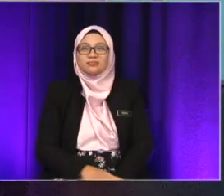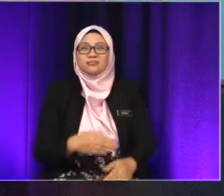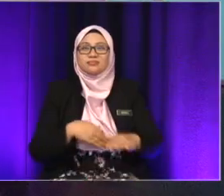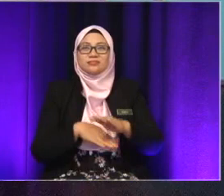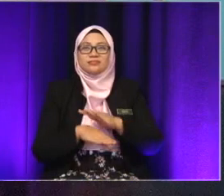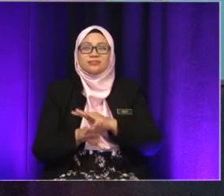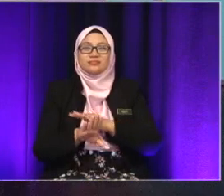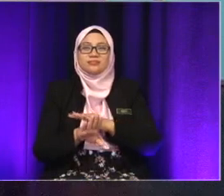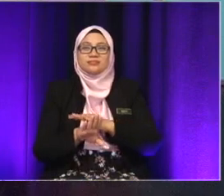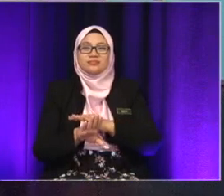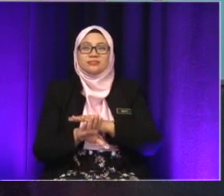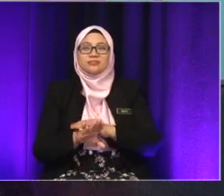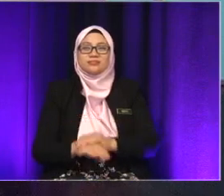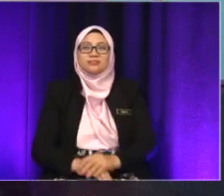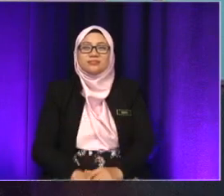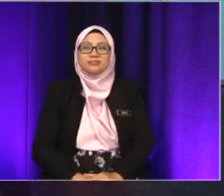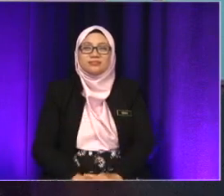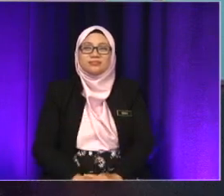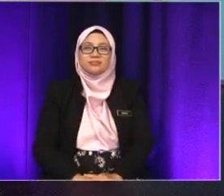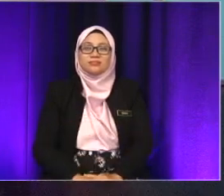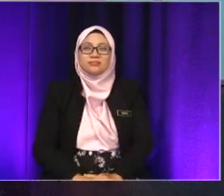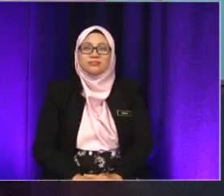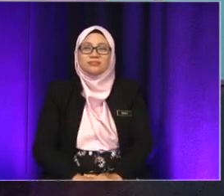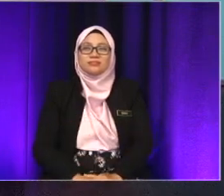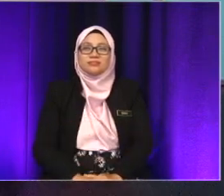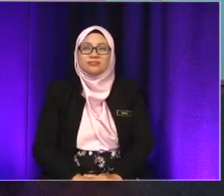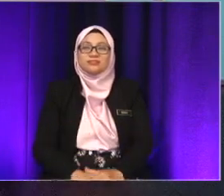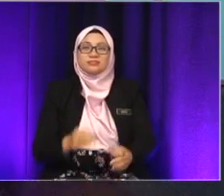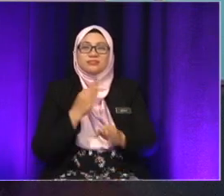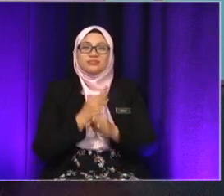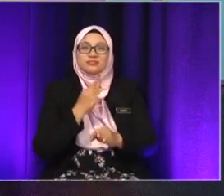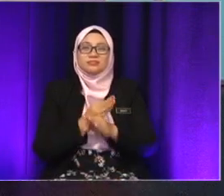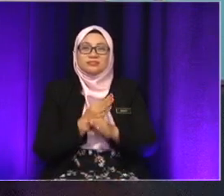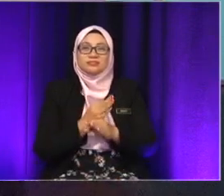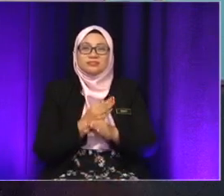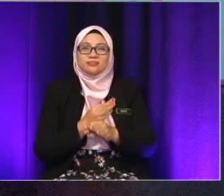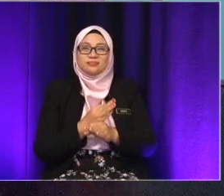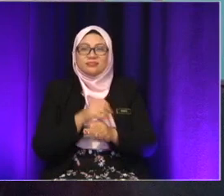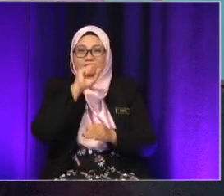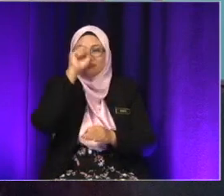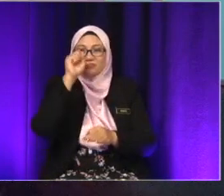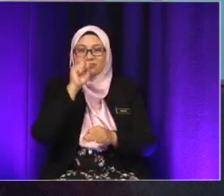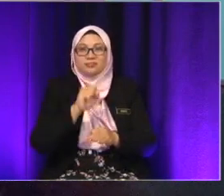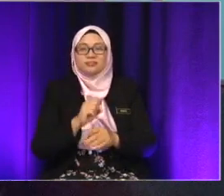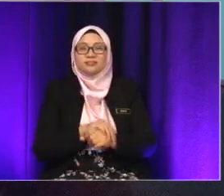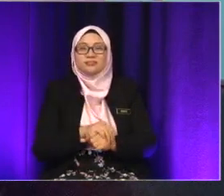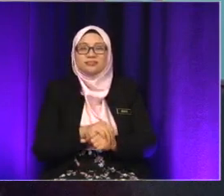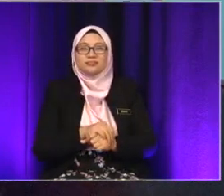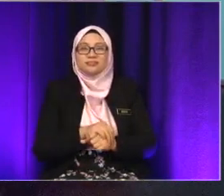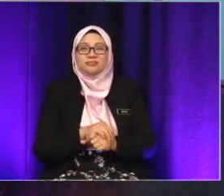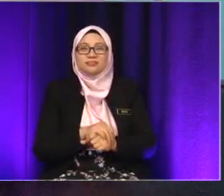ini dia. Okey, dapat Aiman beritahu apa fungsi sistem pam hidrolik? Okey, sistem pam hidrolik